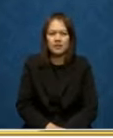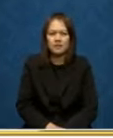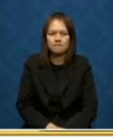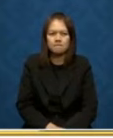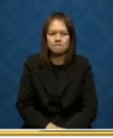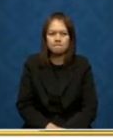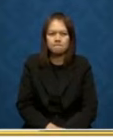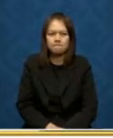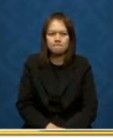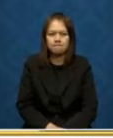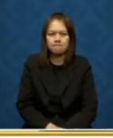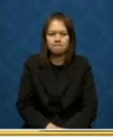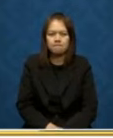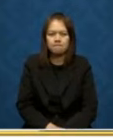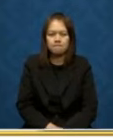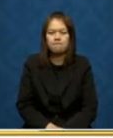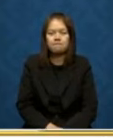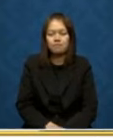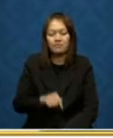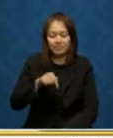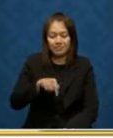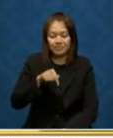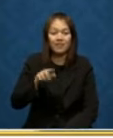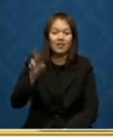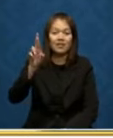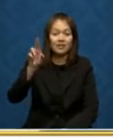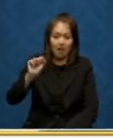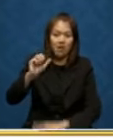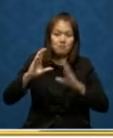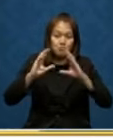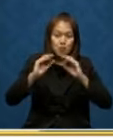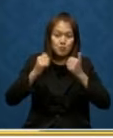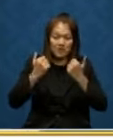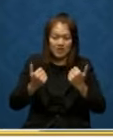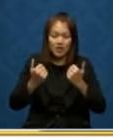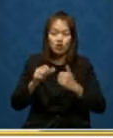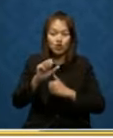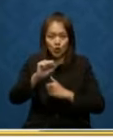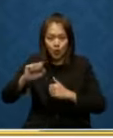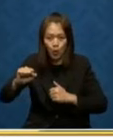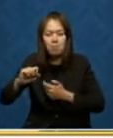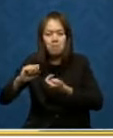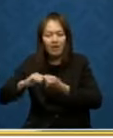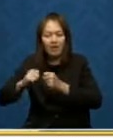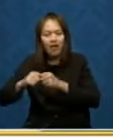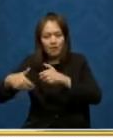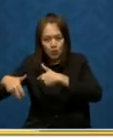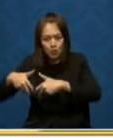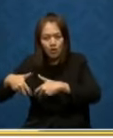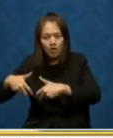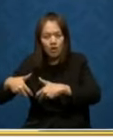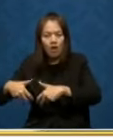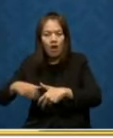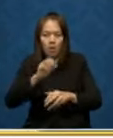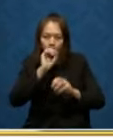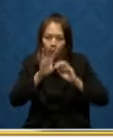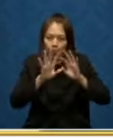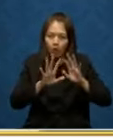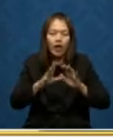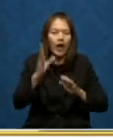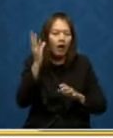ในการที่จะให้มีสภาแห่งนี้นะครับเพื่อที่จะให้สสเนี่ยนำปัญหาของพี่น้องประชาชนมาพูด